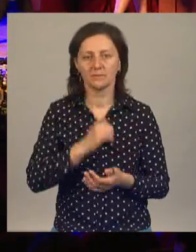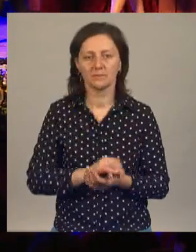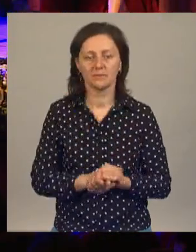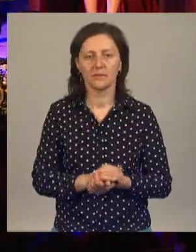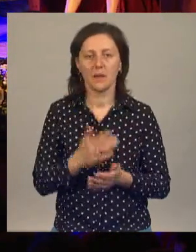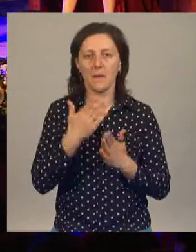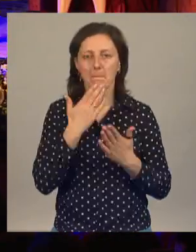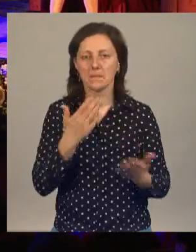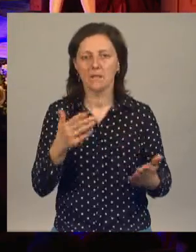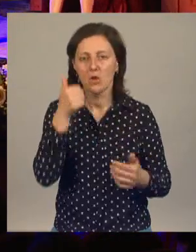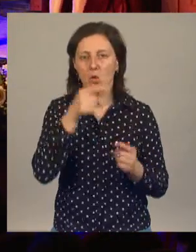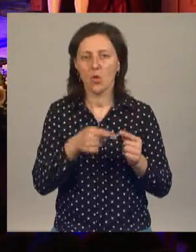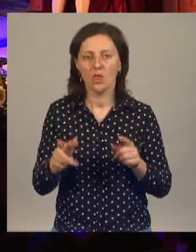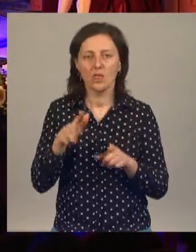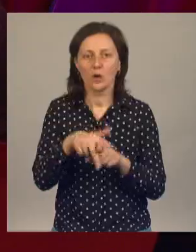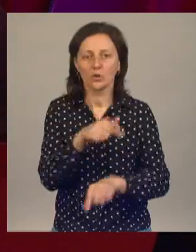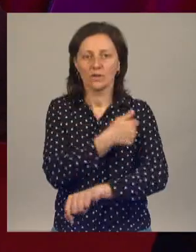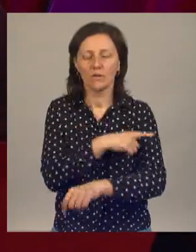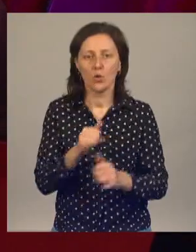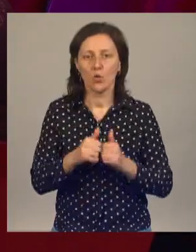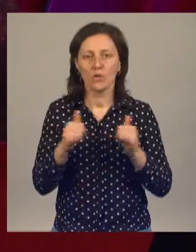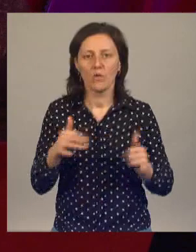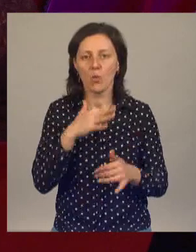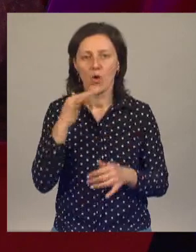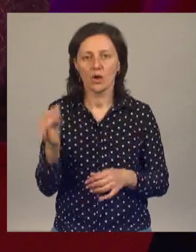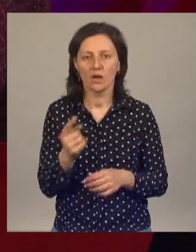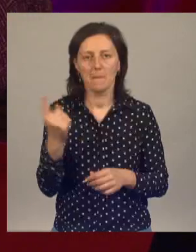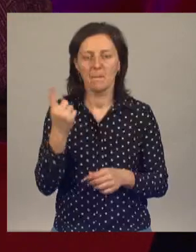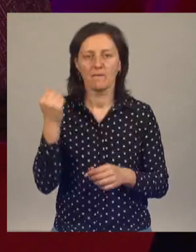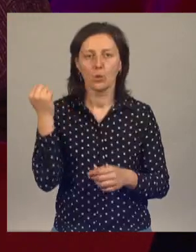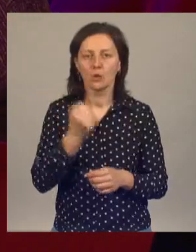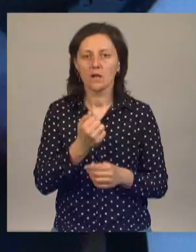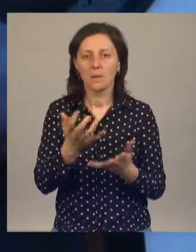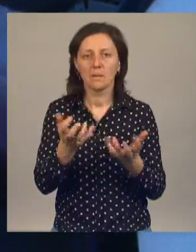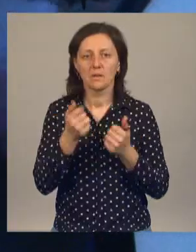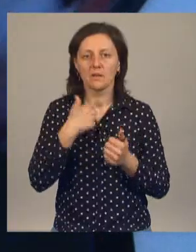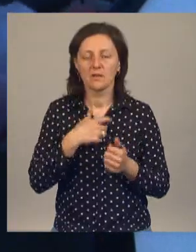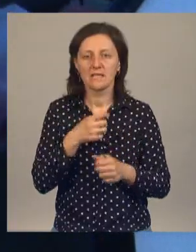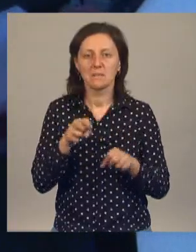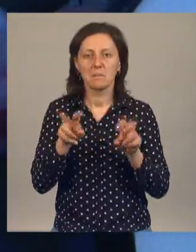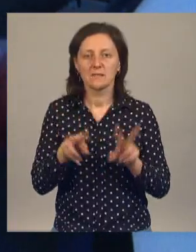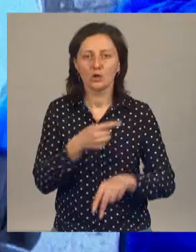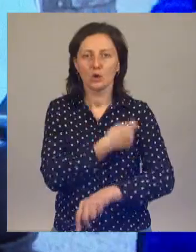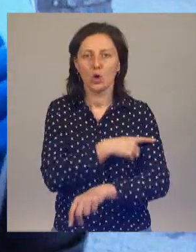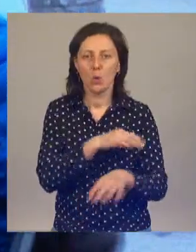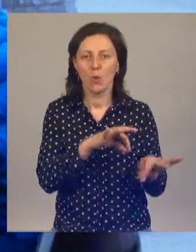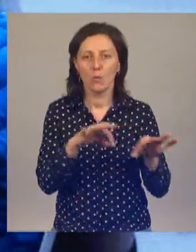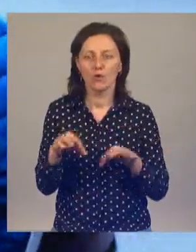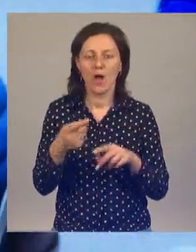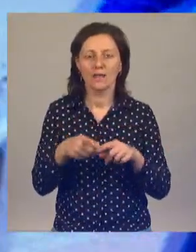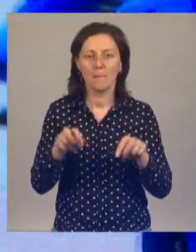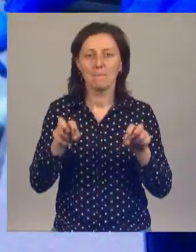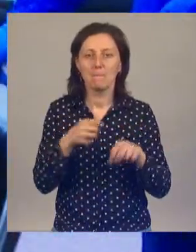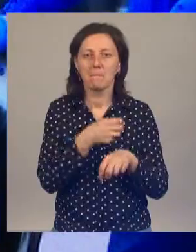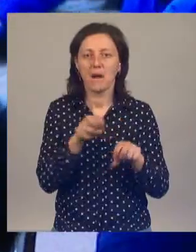последние годы нагрузка на медиков возросла многократно. Первый удар принимают на себя специалисты скорой помощи. В этой профессии